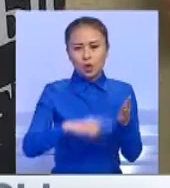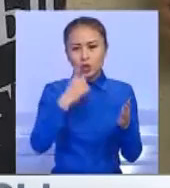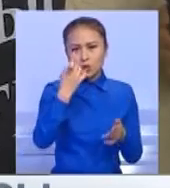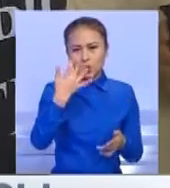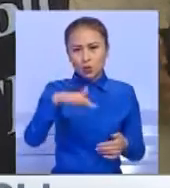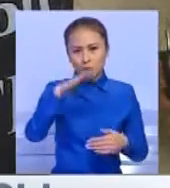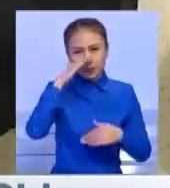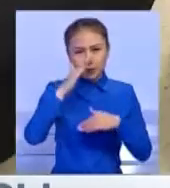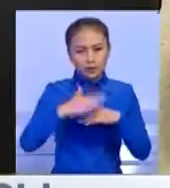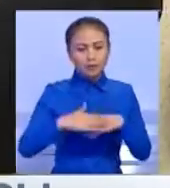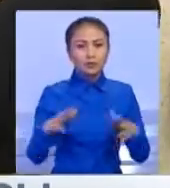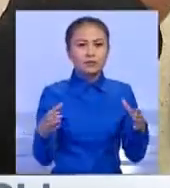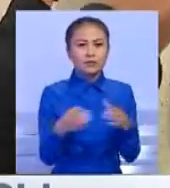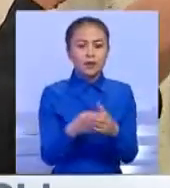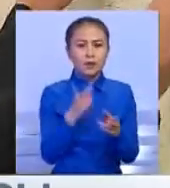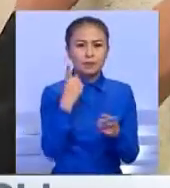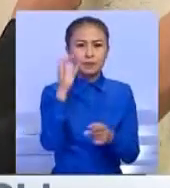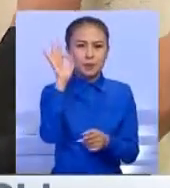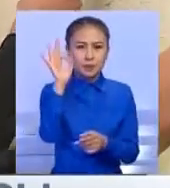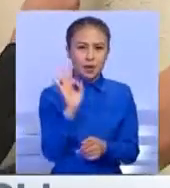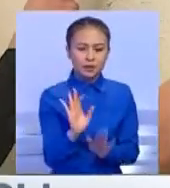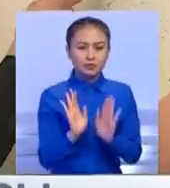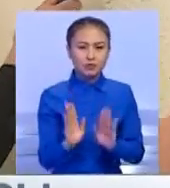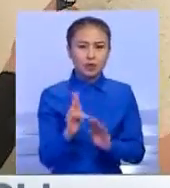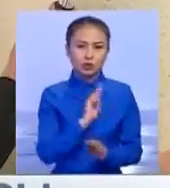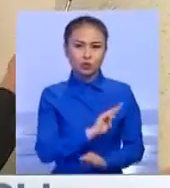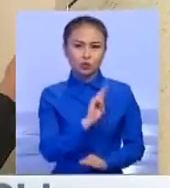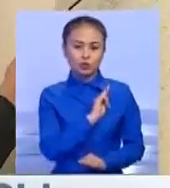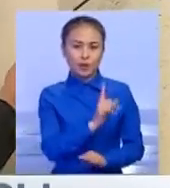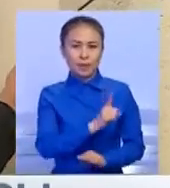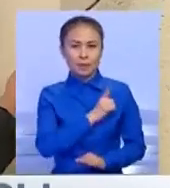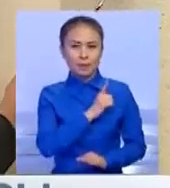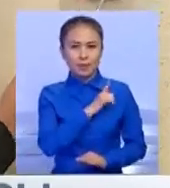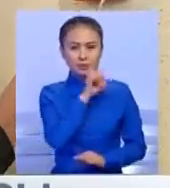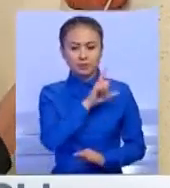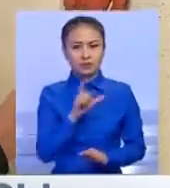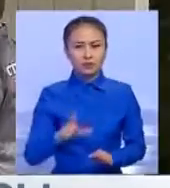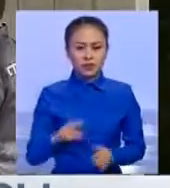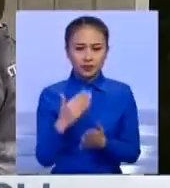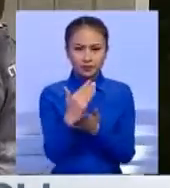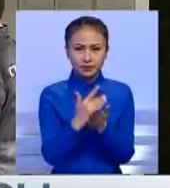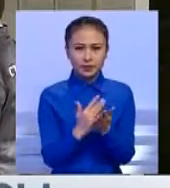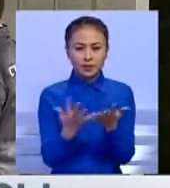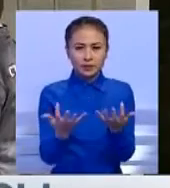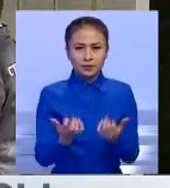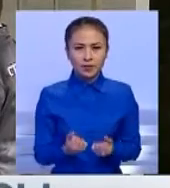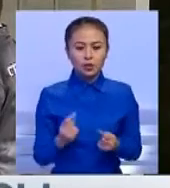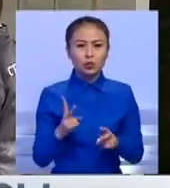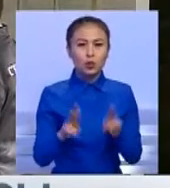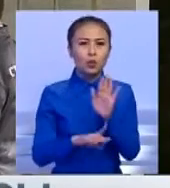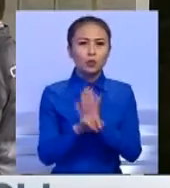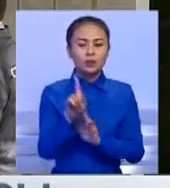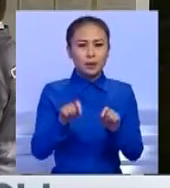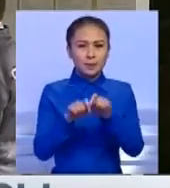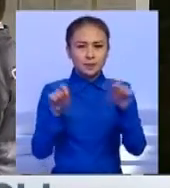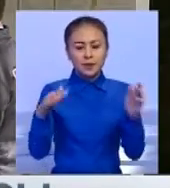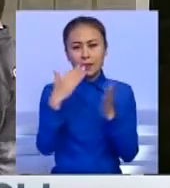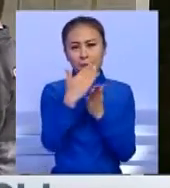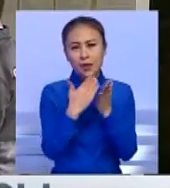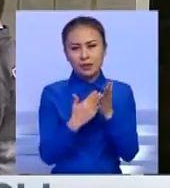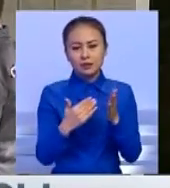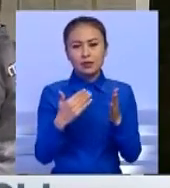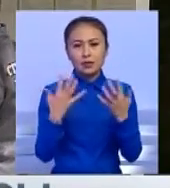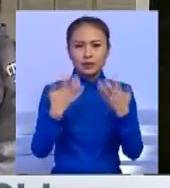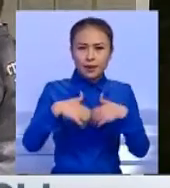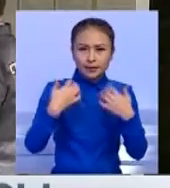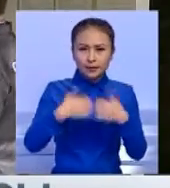кембағал жанның қазір тек 1% ғана жұмысшы мамандықтарды игеріп жатыр. Ал биыл қолданысқа енетін бағдарламалар